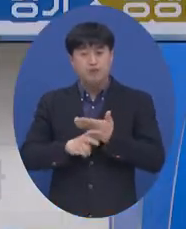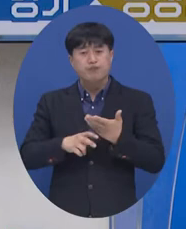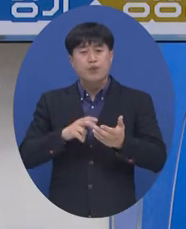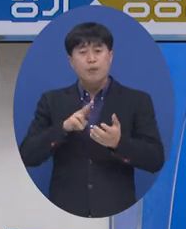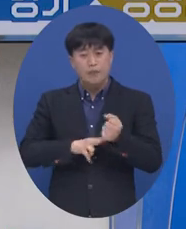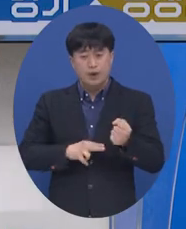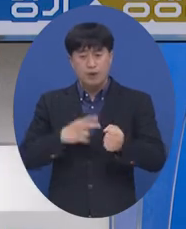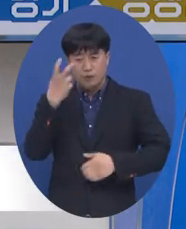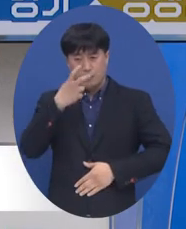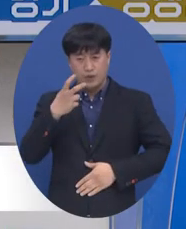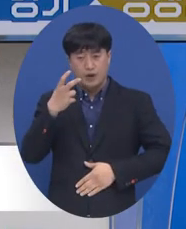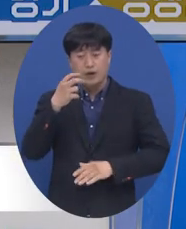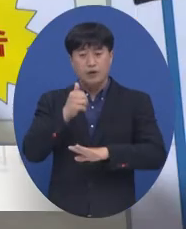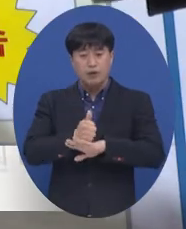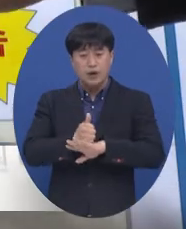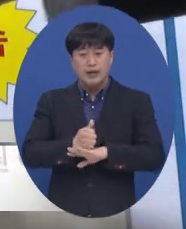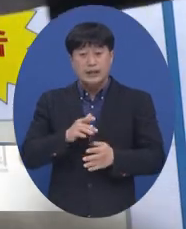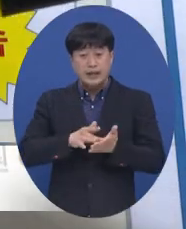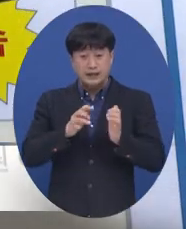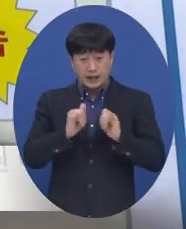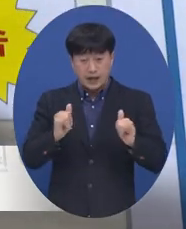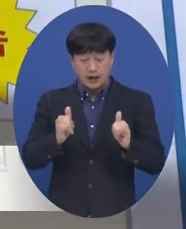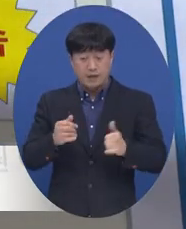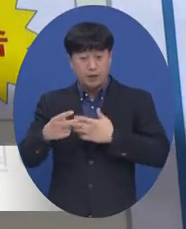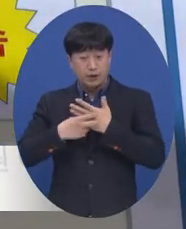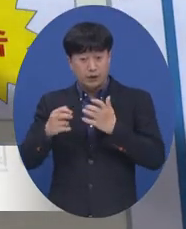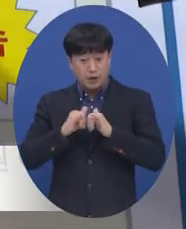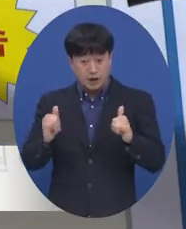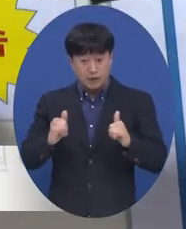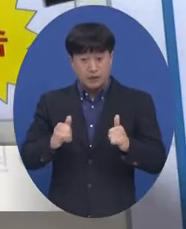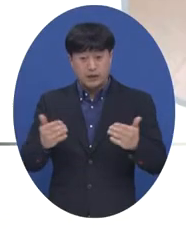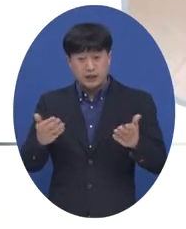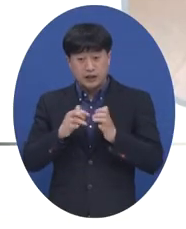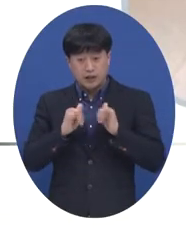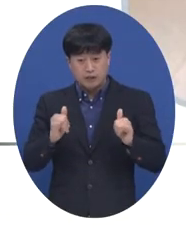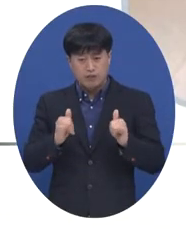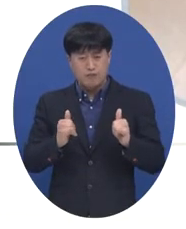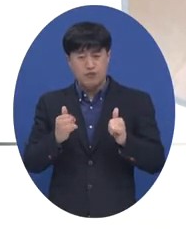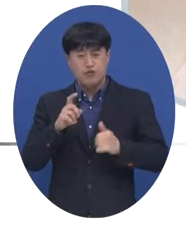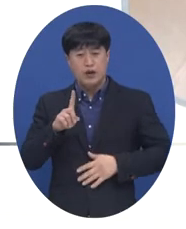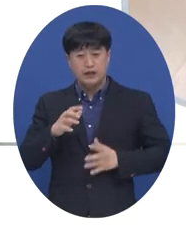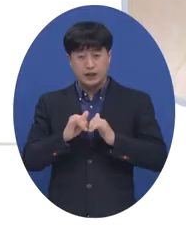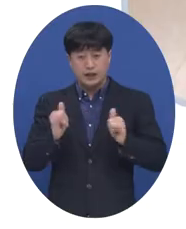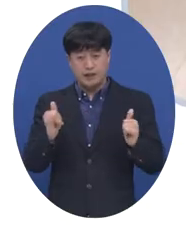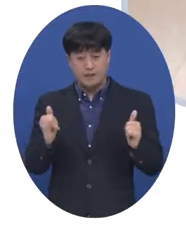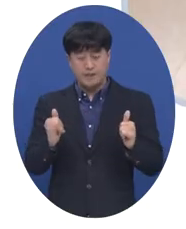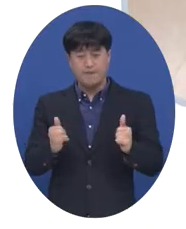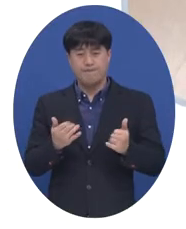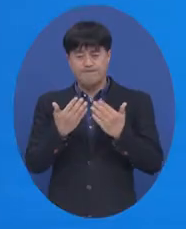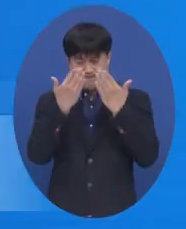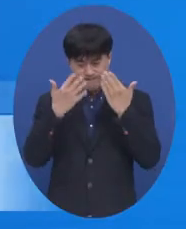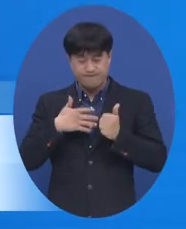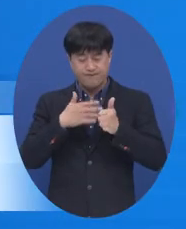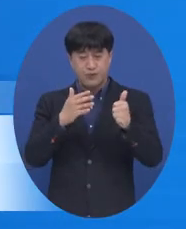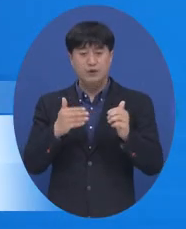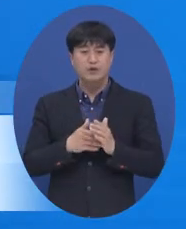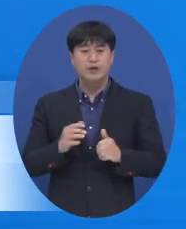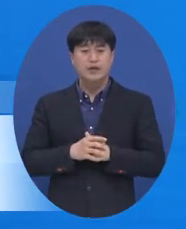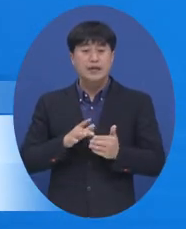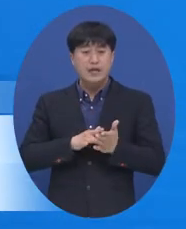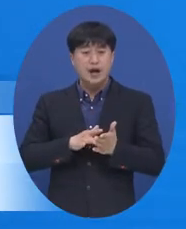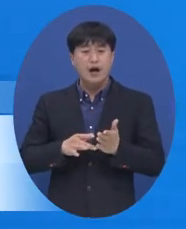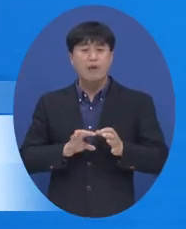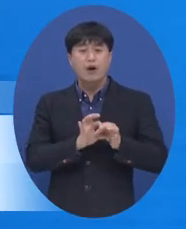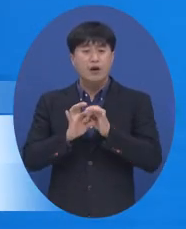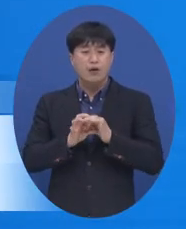실시, 약사와 의사, 병원 직원, 한약재 제조업자 등 11명을 검거해 검찰에 송치했습니다. 의약품 관련